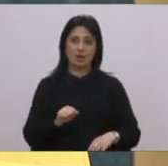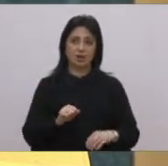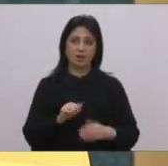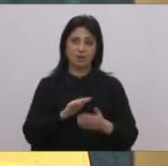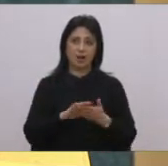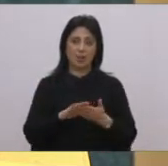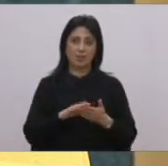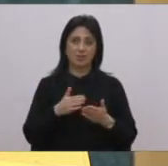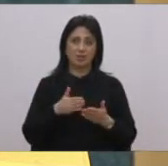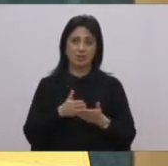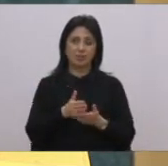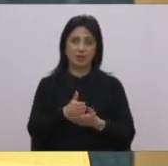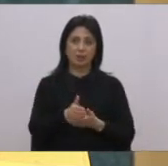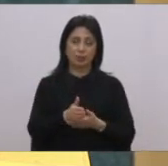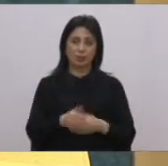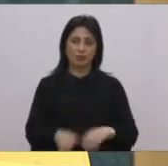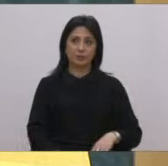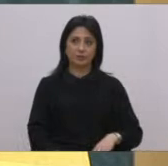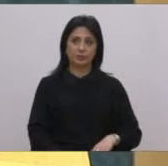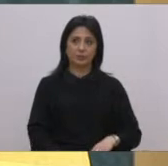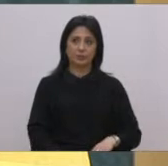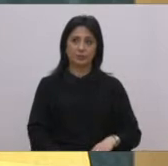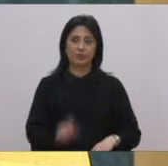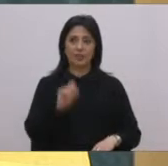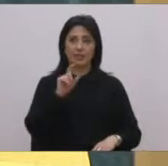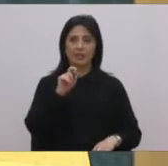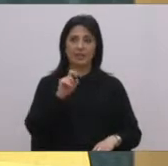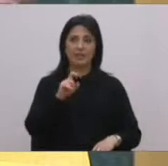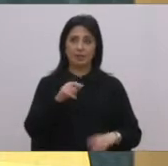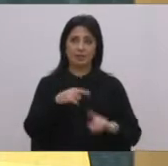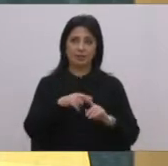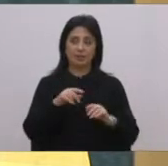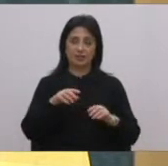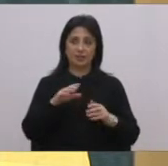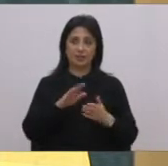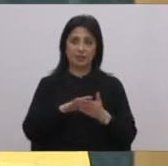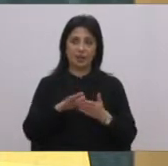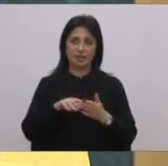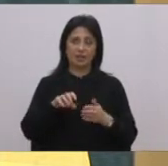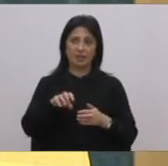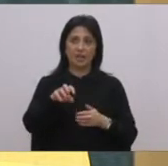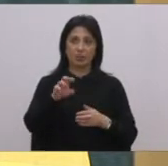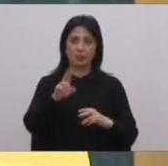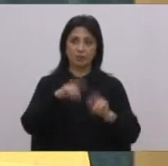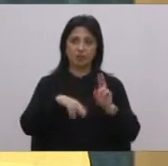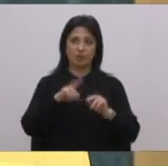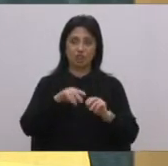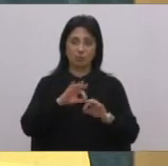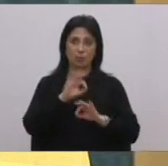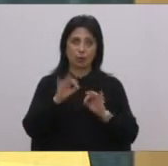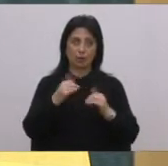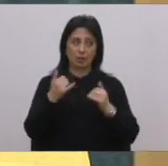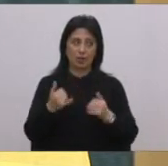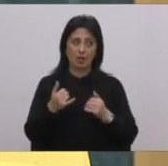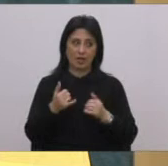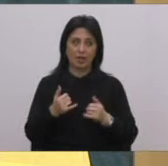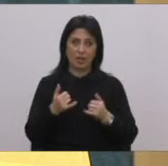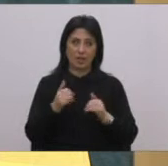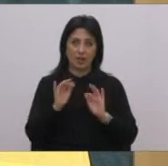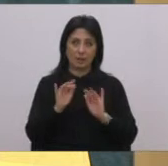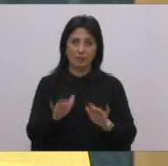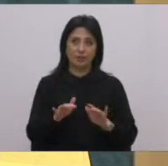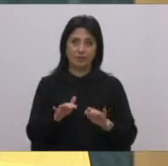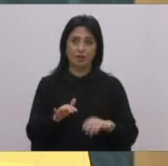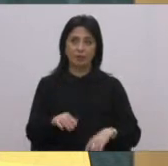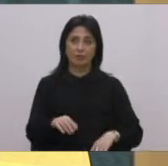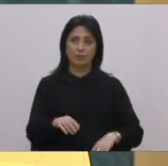Განწვენებლობების მიმართულებით 11 განწვენებლობის მშენებლობა პროექტი ეხლა ამჟამად